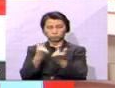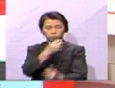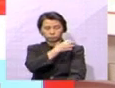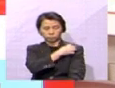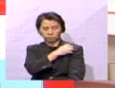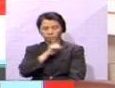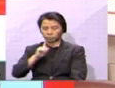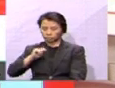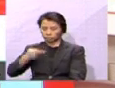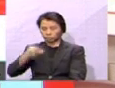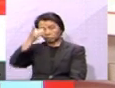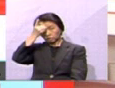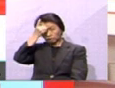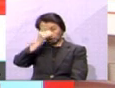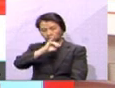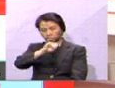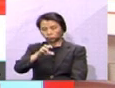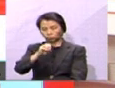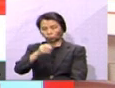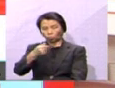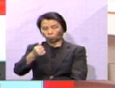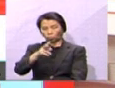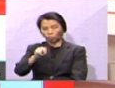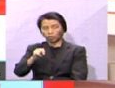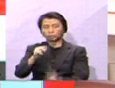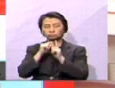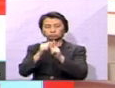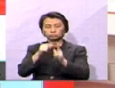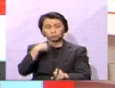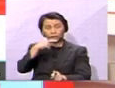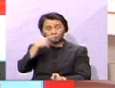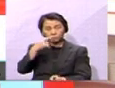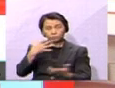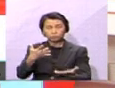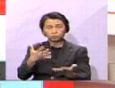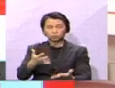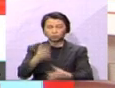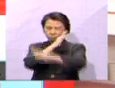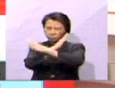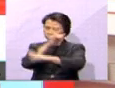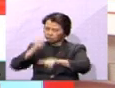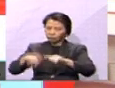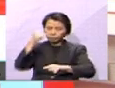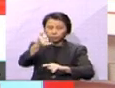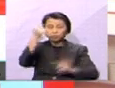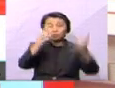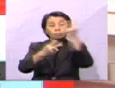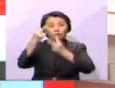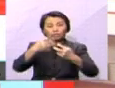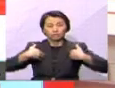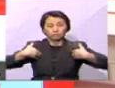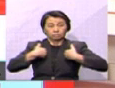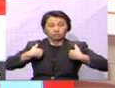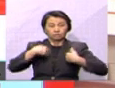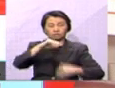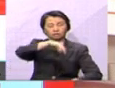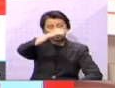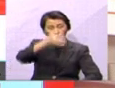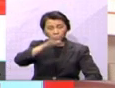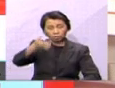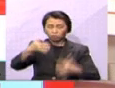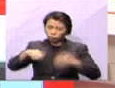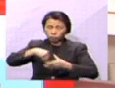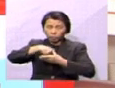th Datuk Seri Johan Abdullah dalam satu kenyataan berkata larangan lawatan ke ladang unta telah dikeluarkan sejak